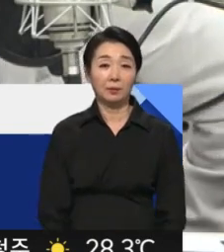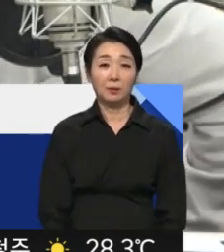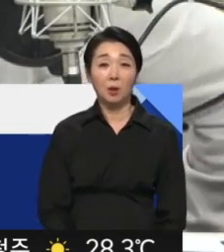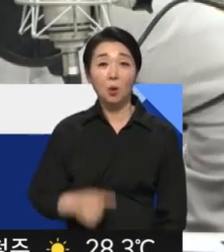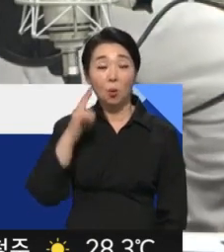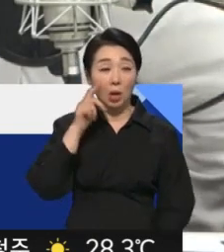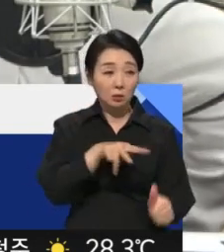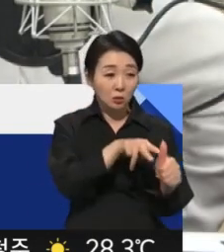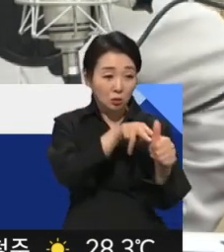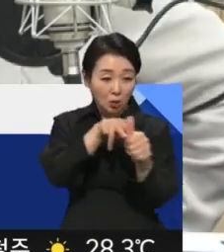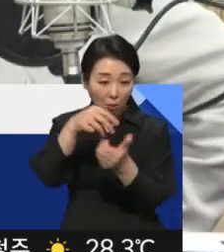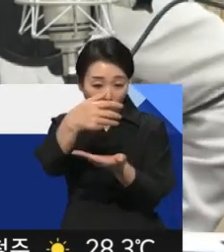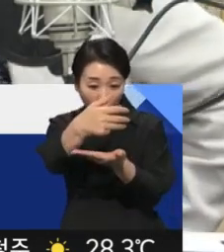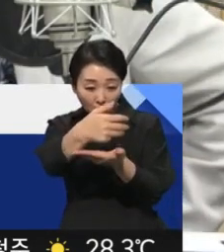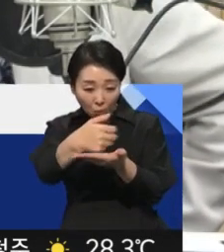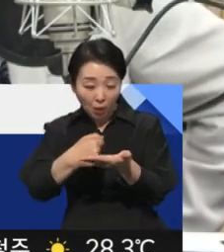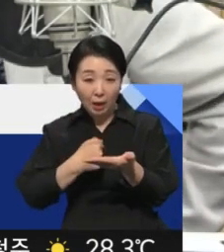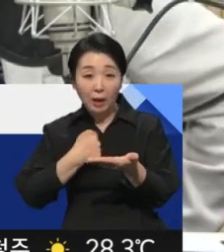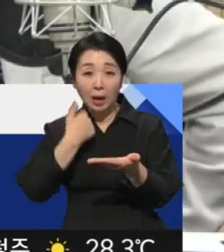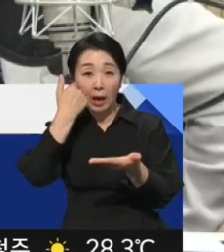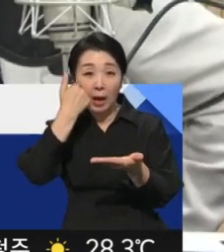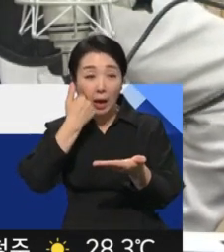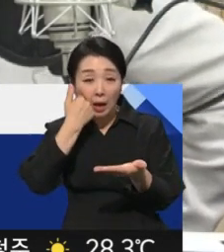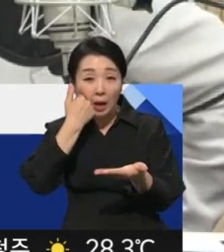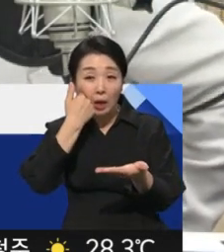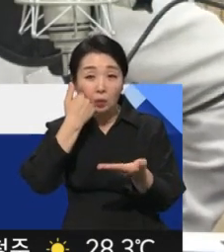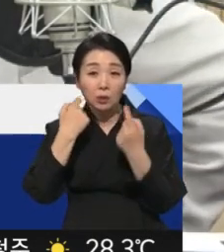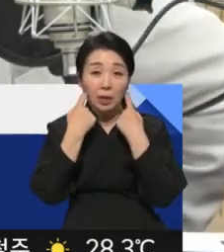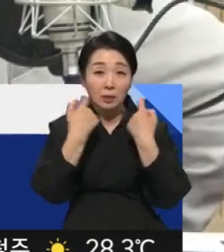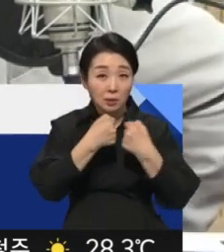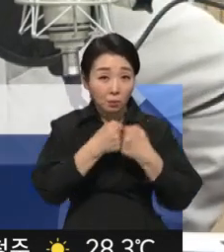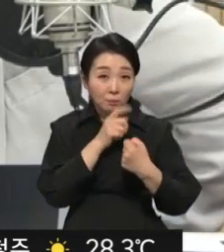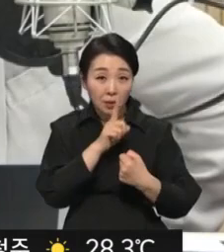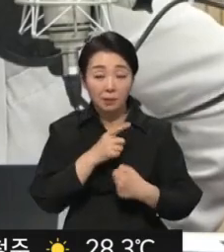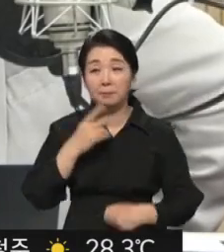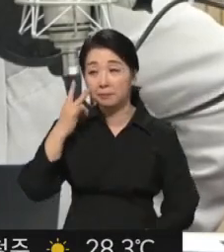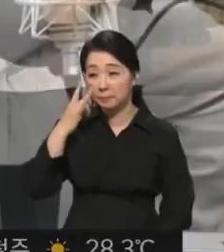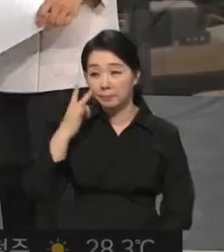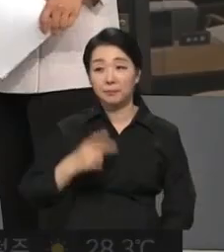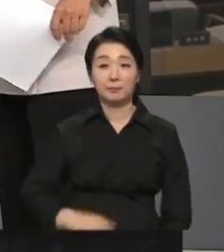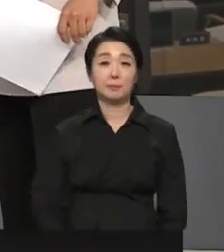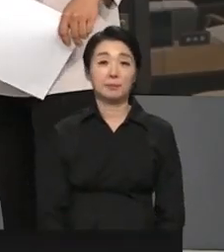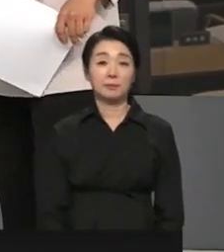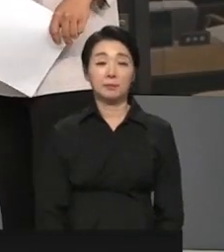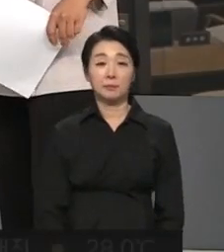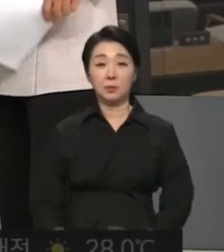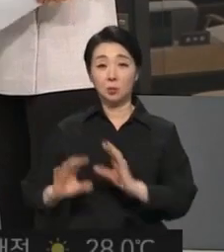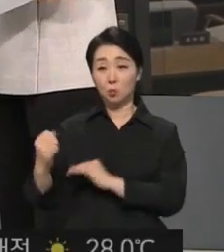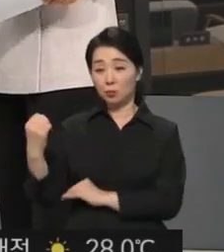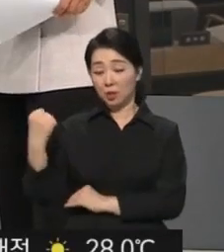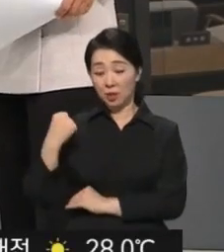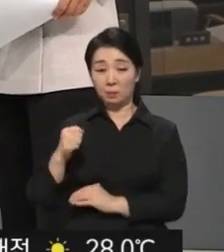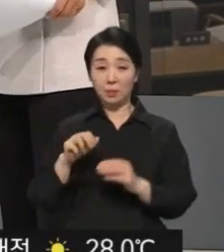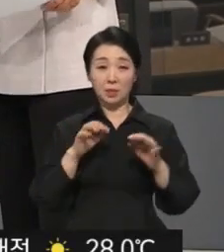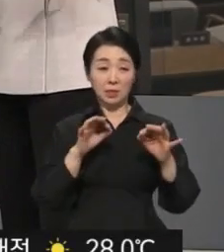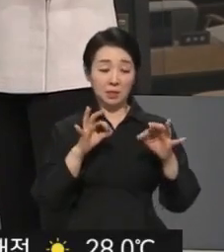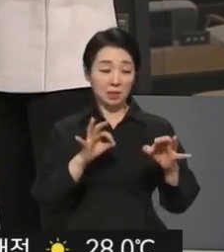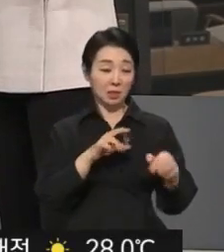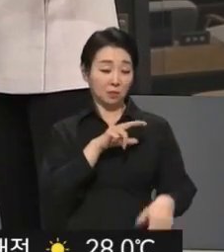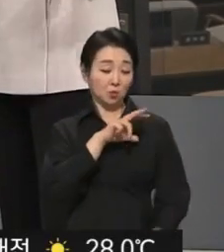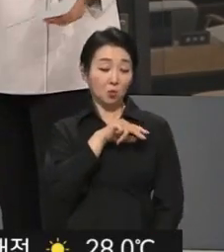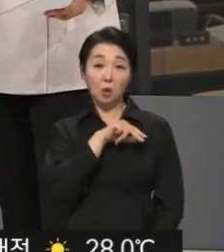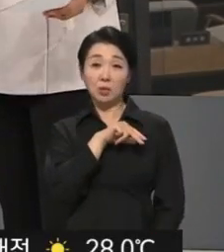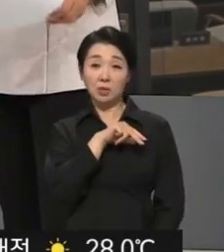정보는 어디서 나느냐. 이 문제를 개인으로 싸우겠다는 겁니까? 네. 네, 국민의힘은 김 의원이 탈당할 게 아니라